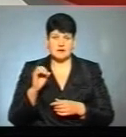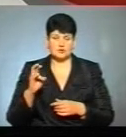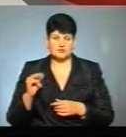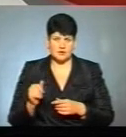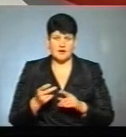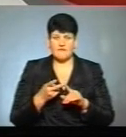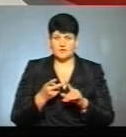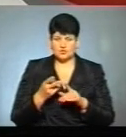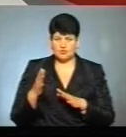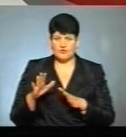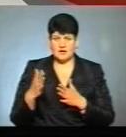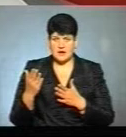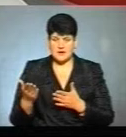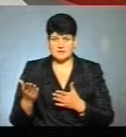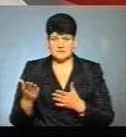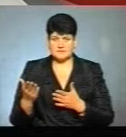другому варіанті